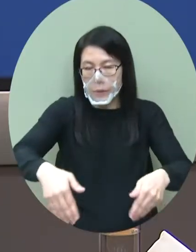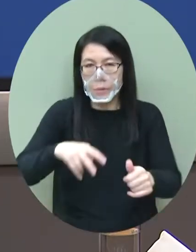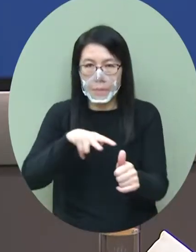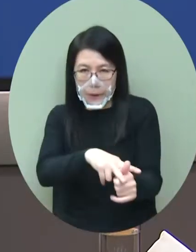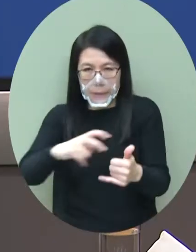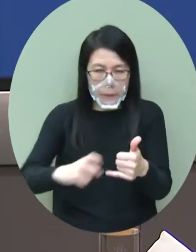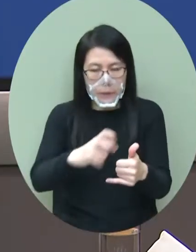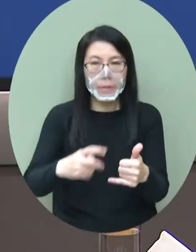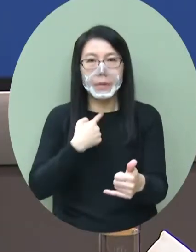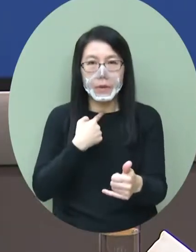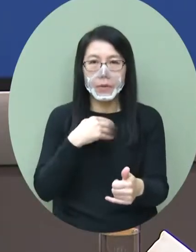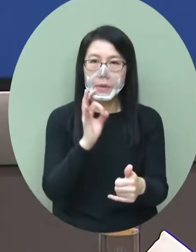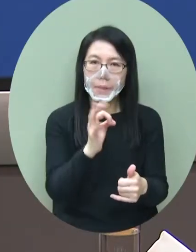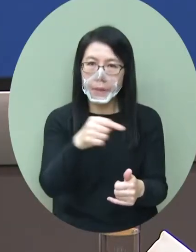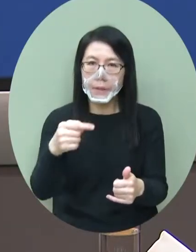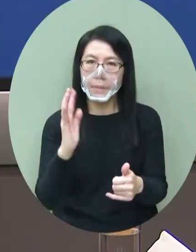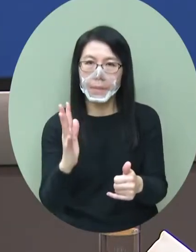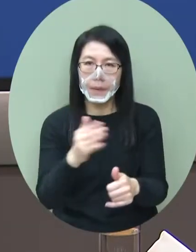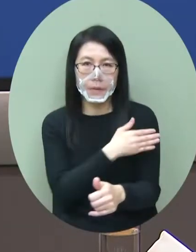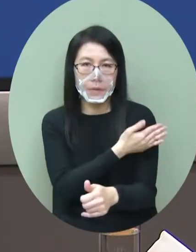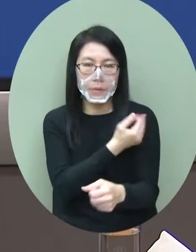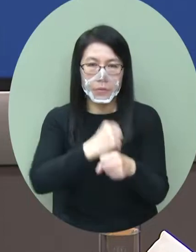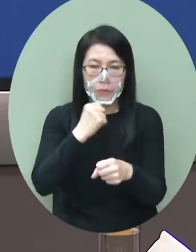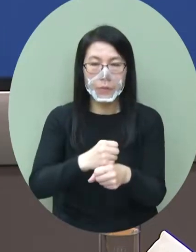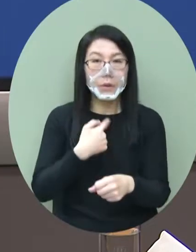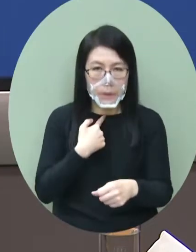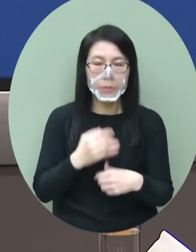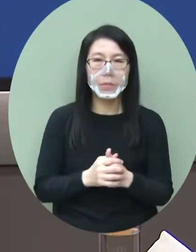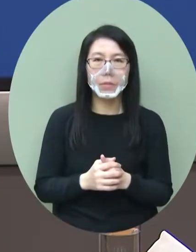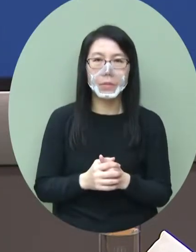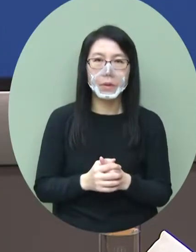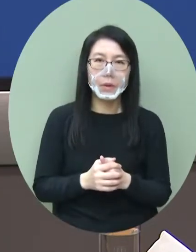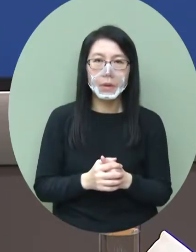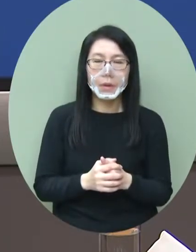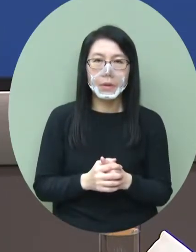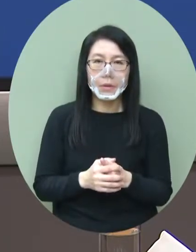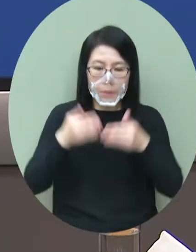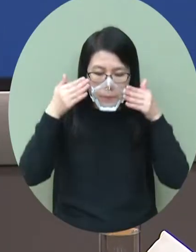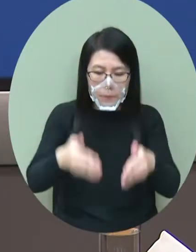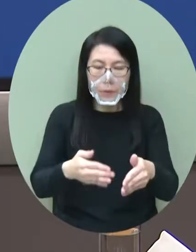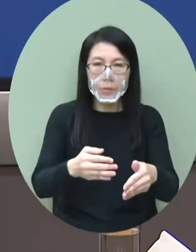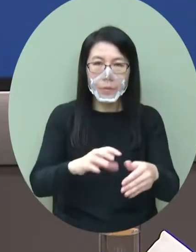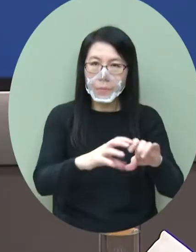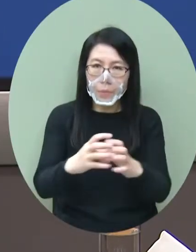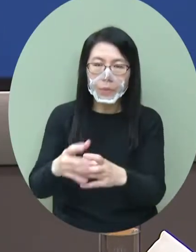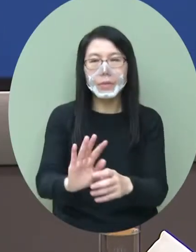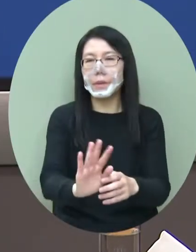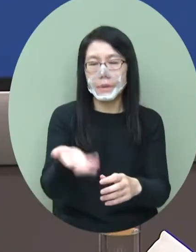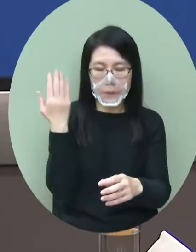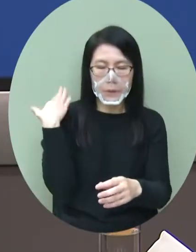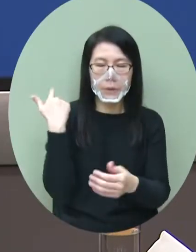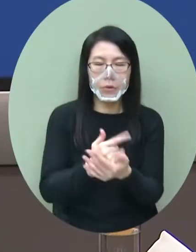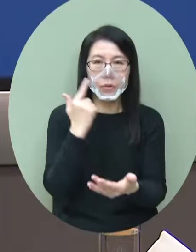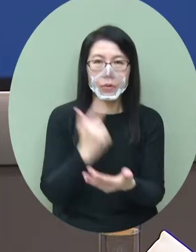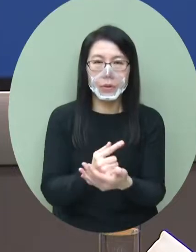300到500的公务员。而且也不再集中在几个部门，以前主要是有关